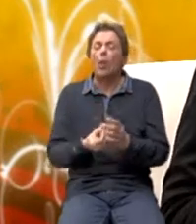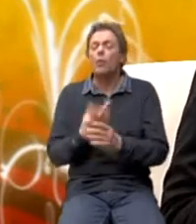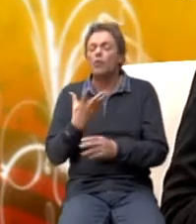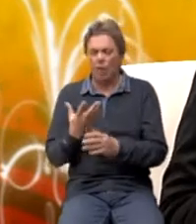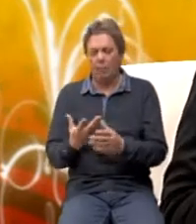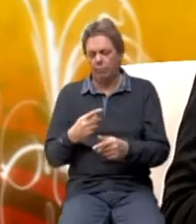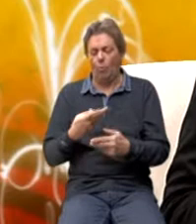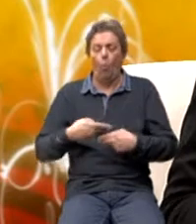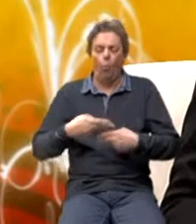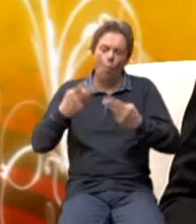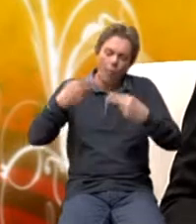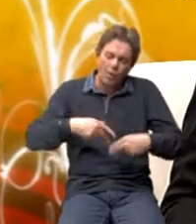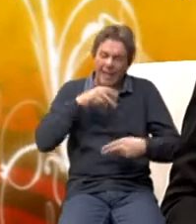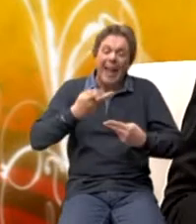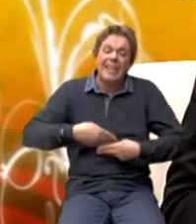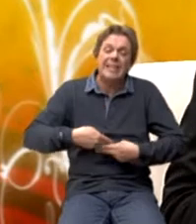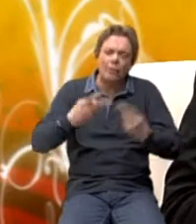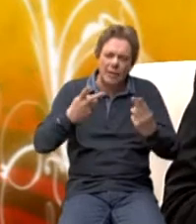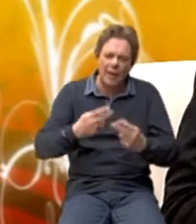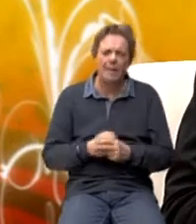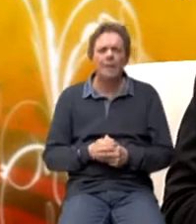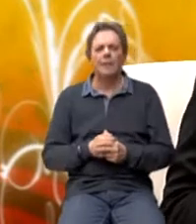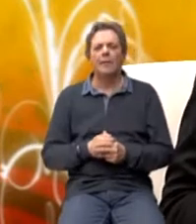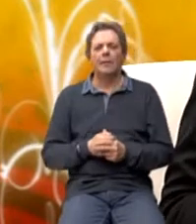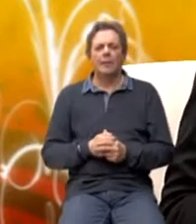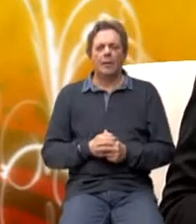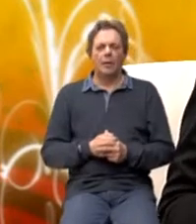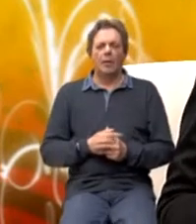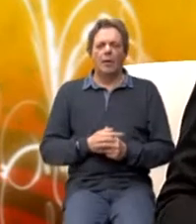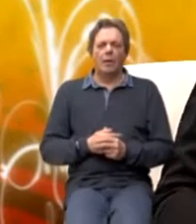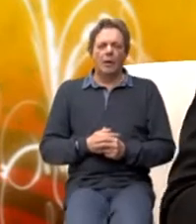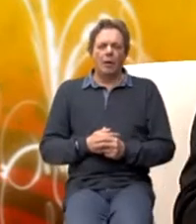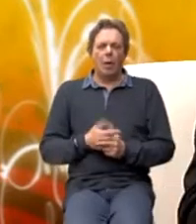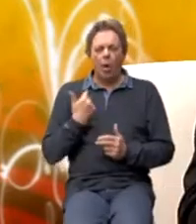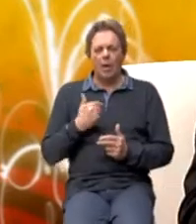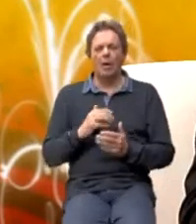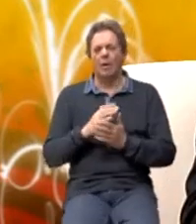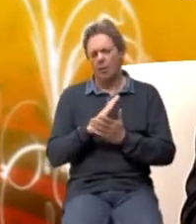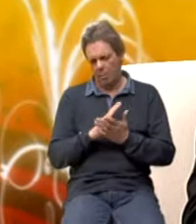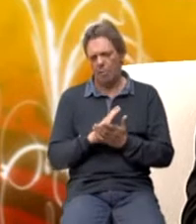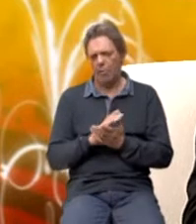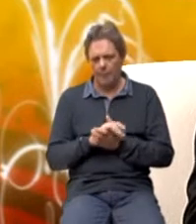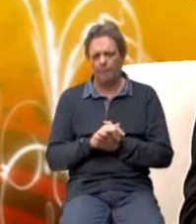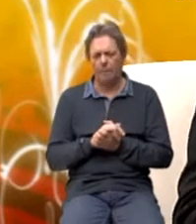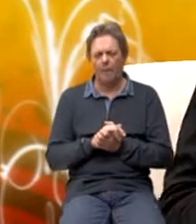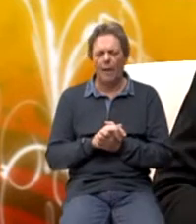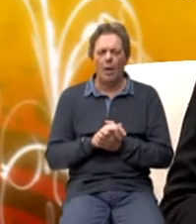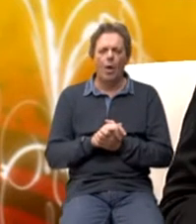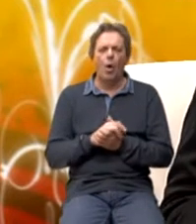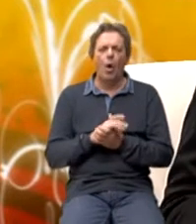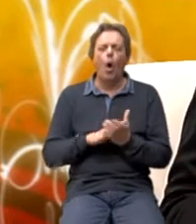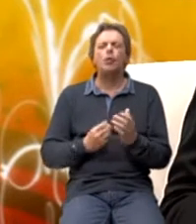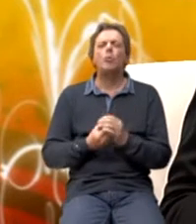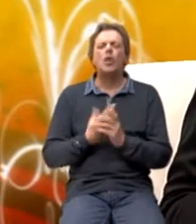uvoznika i izvoznika od svih u fazi distribucije, znači od faze distribucije do faze one primarne faze proizvodnje,